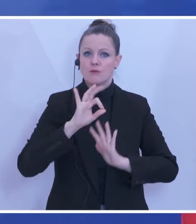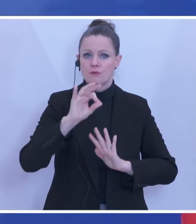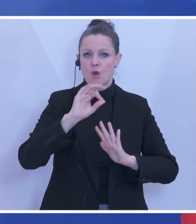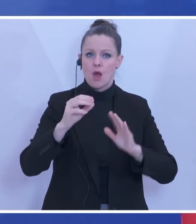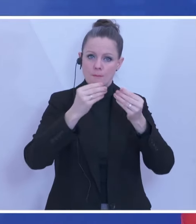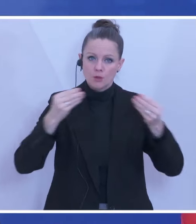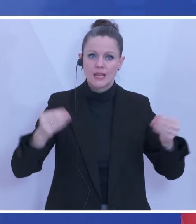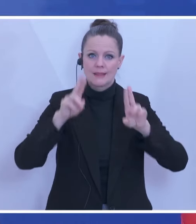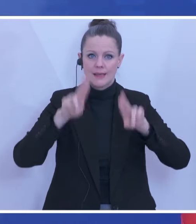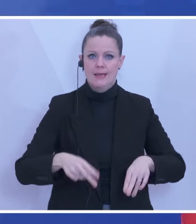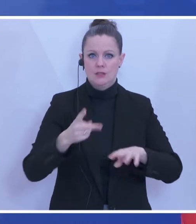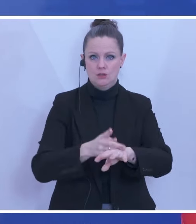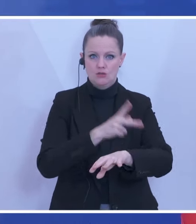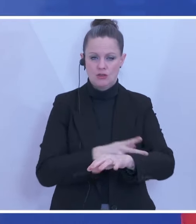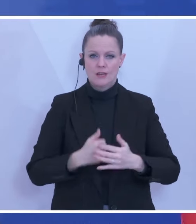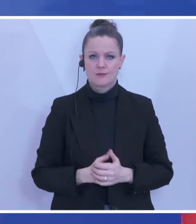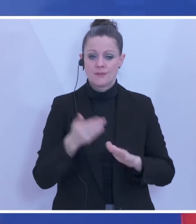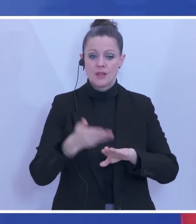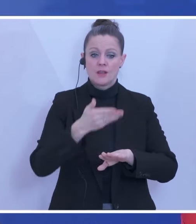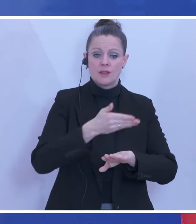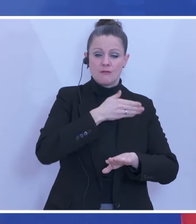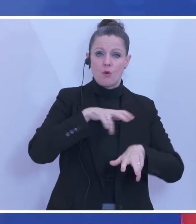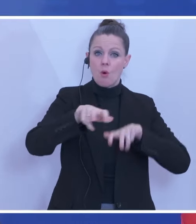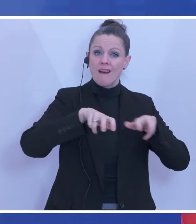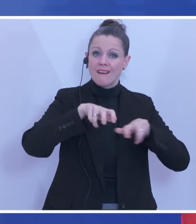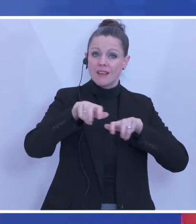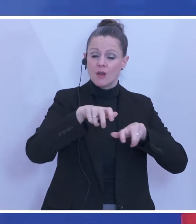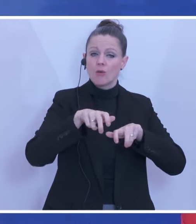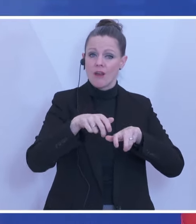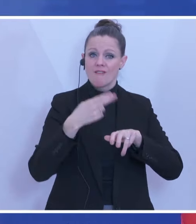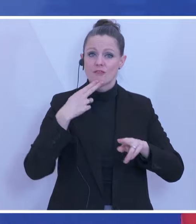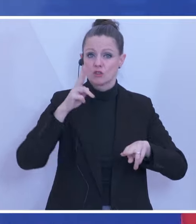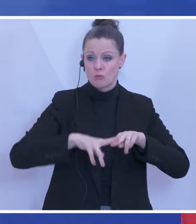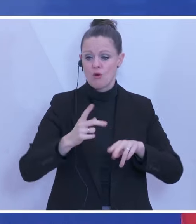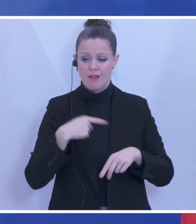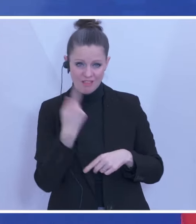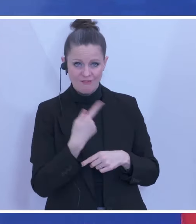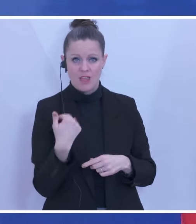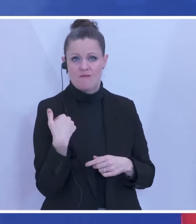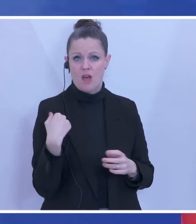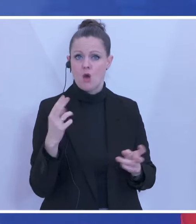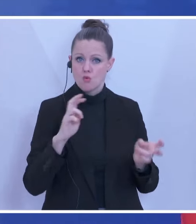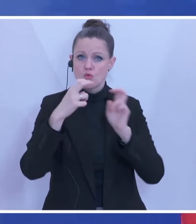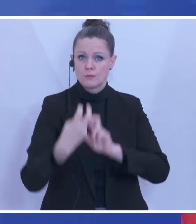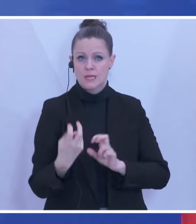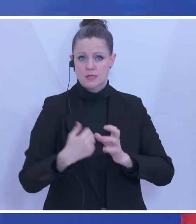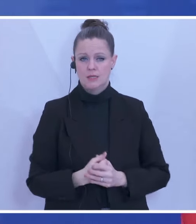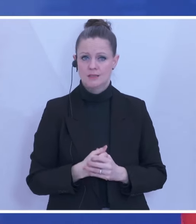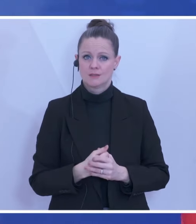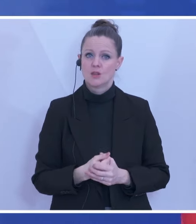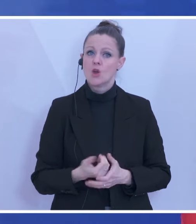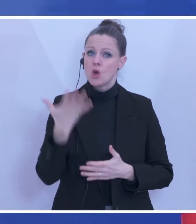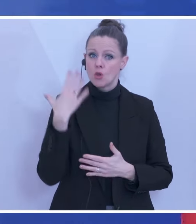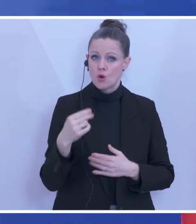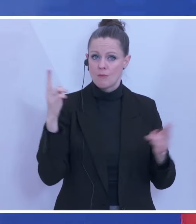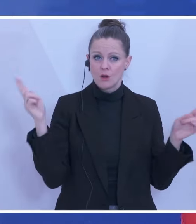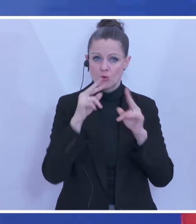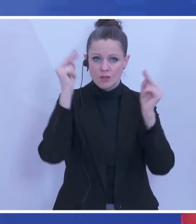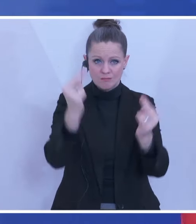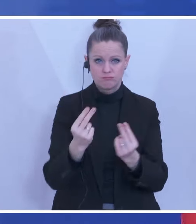und Herren, viele Vorgängerregierungen haben es versprochen, wir haben es umgesetzt und ich darf noch einmal ganz kurz